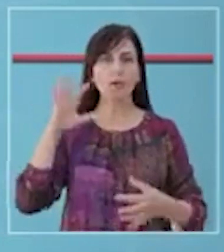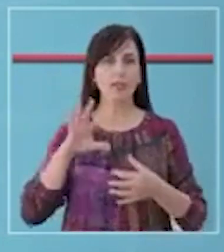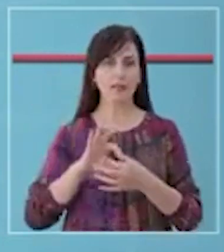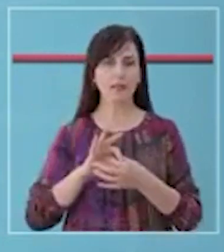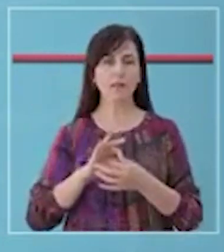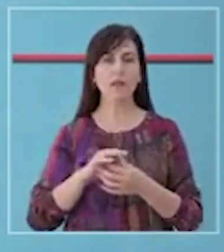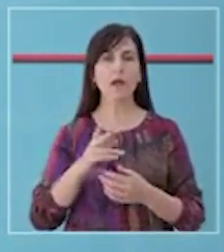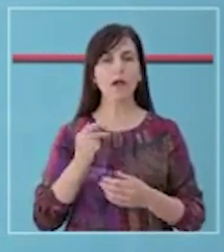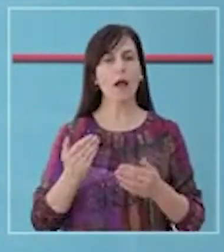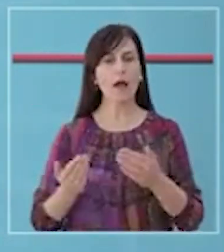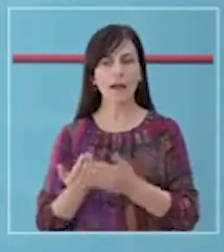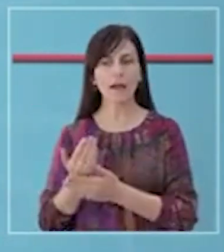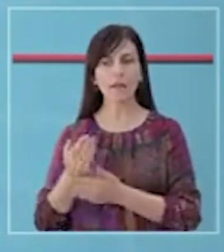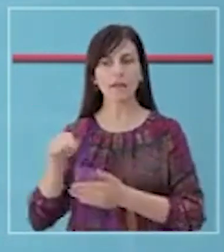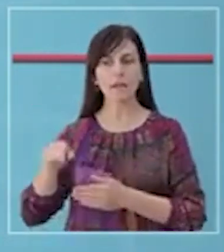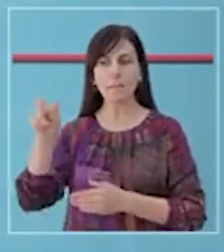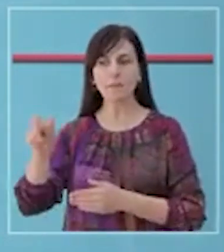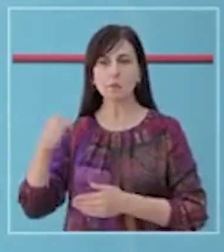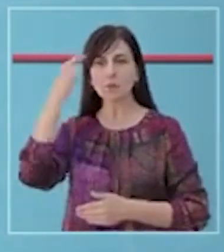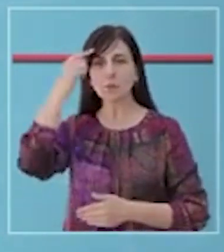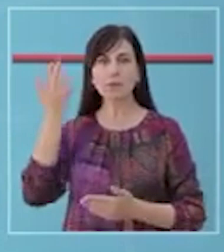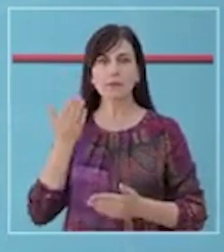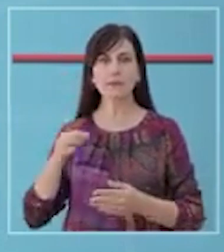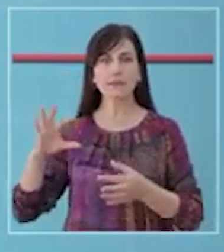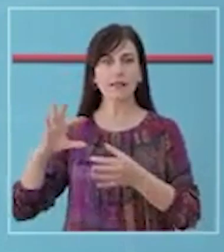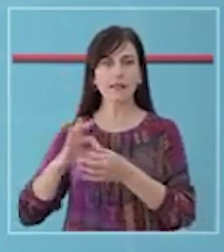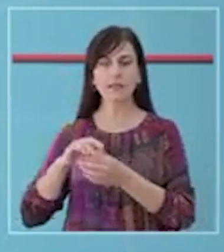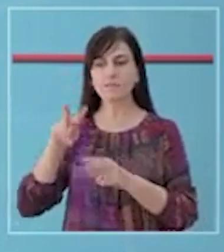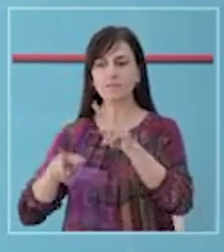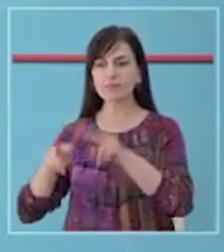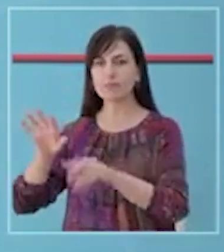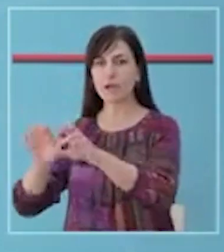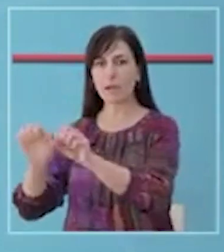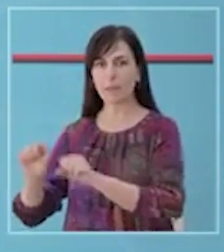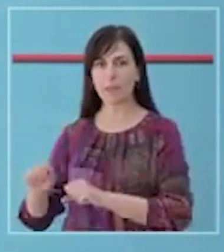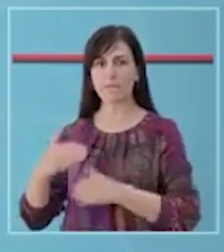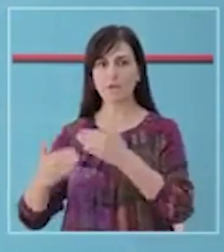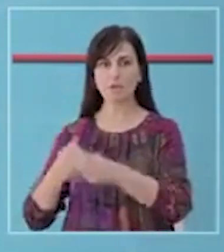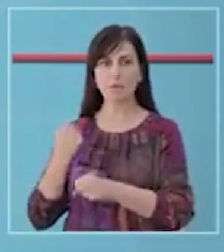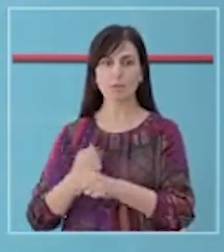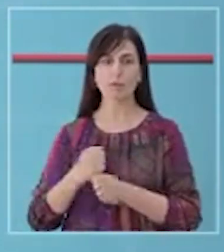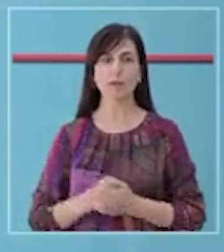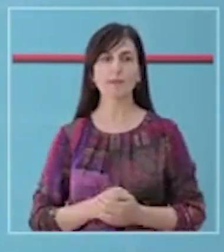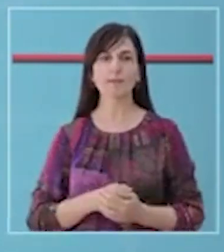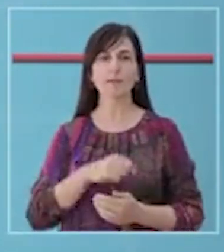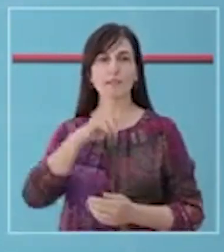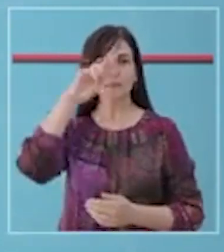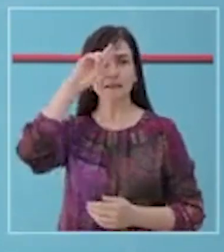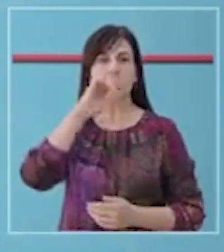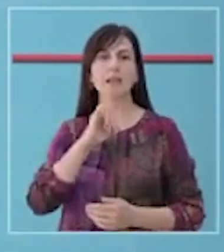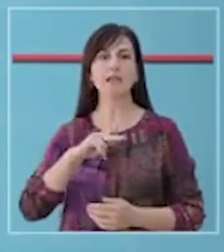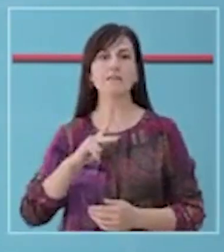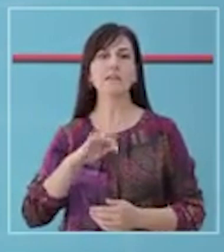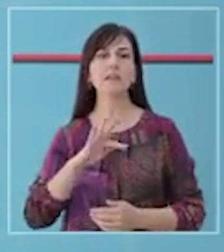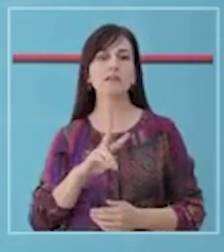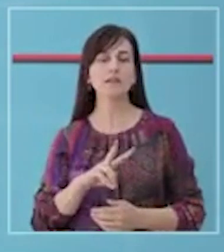hetimi kryer dhe disa raste të reja për të cilat po vijon hetimi epidemiologjik. Në spitalin infektiv, aktualisht po